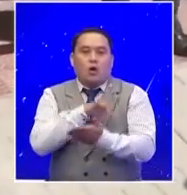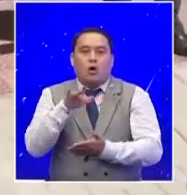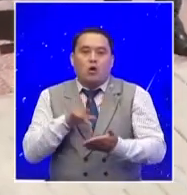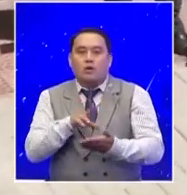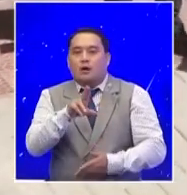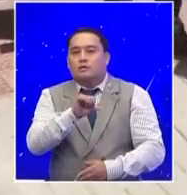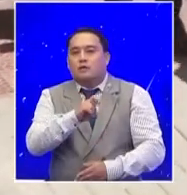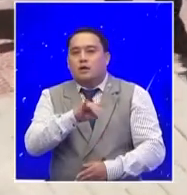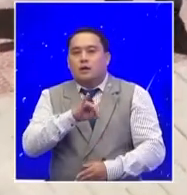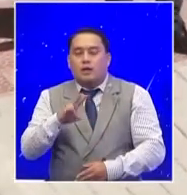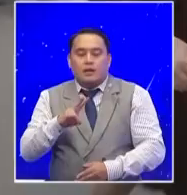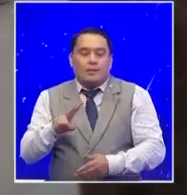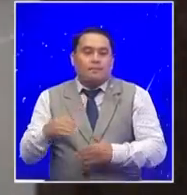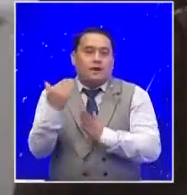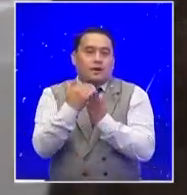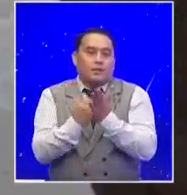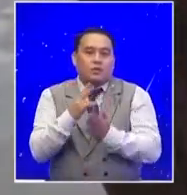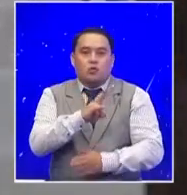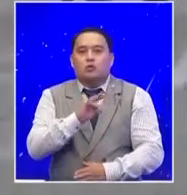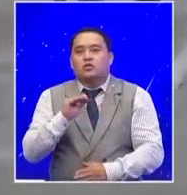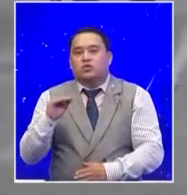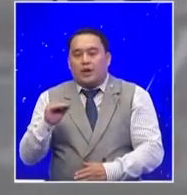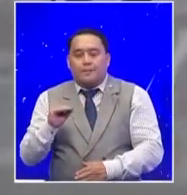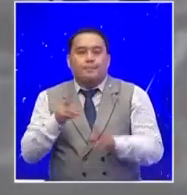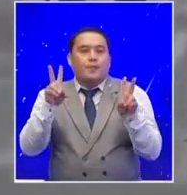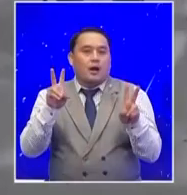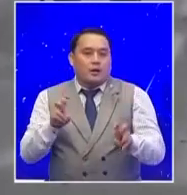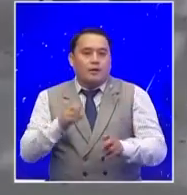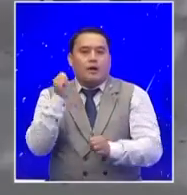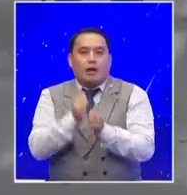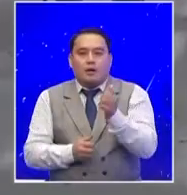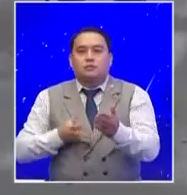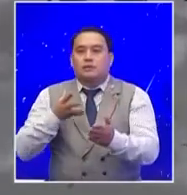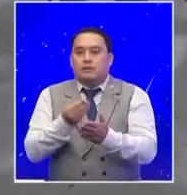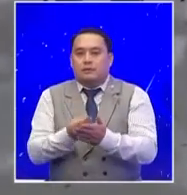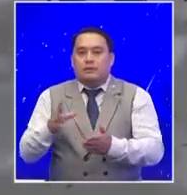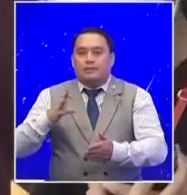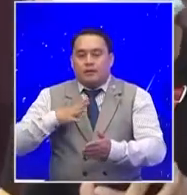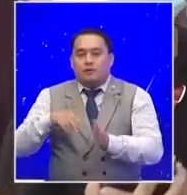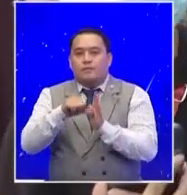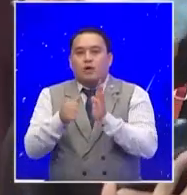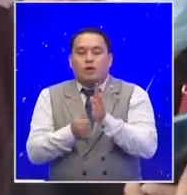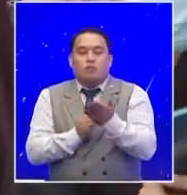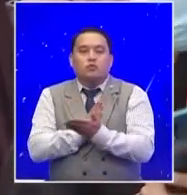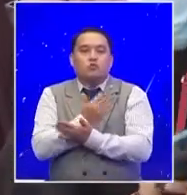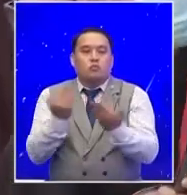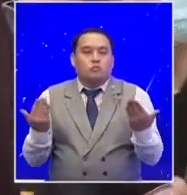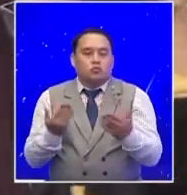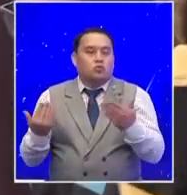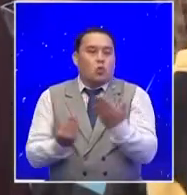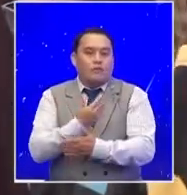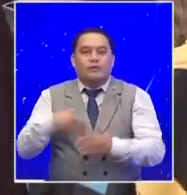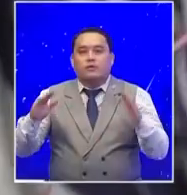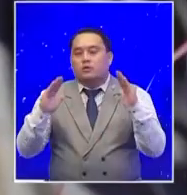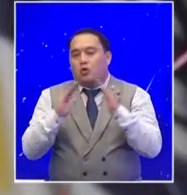Он застраивается по программе Нурлы Жер. И хотя за жилье предусмотрена ежемесячная аренда 10 тысяч тенге, для абсолютно нового и комфортного